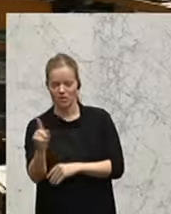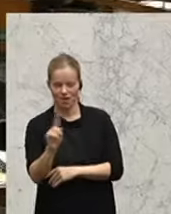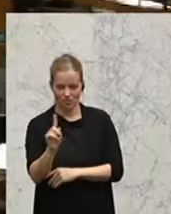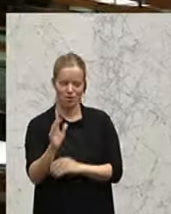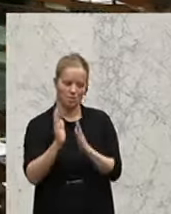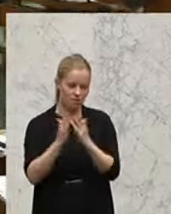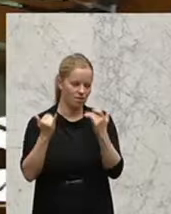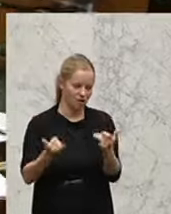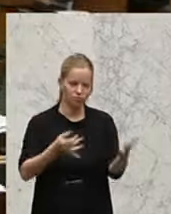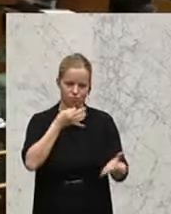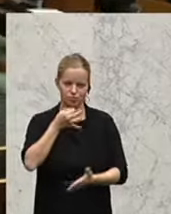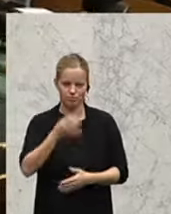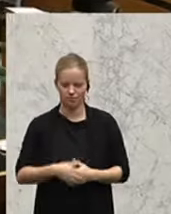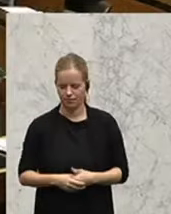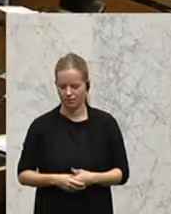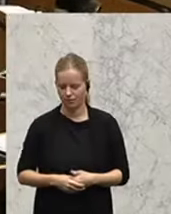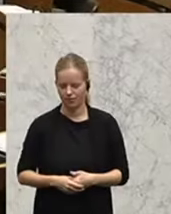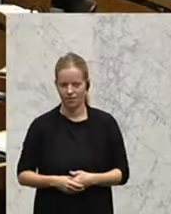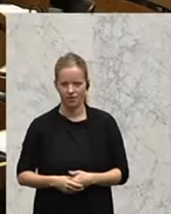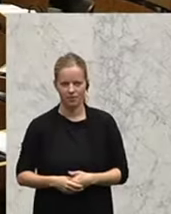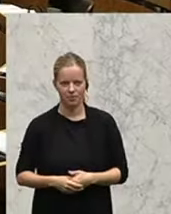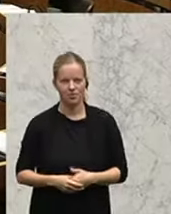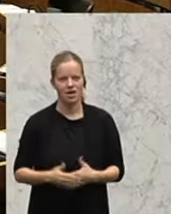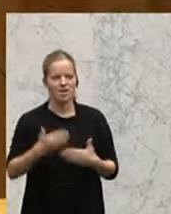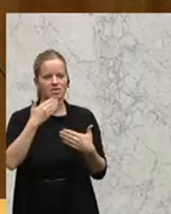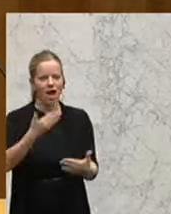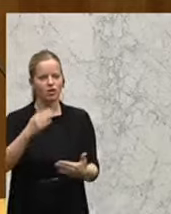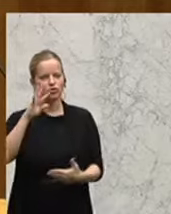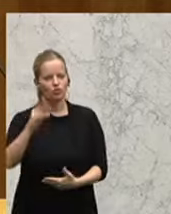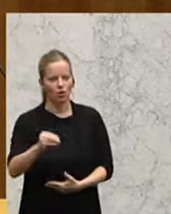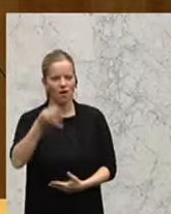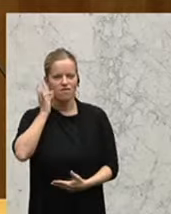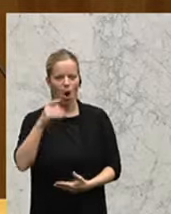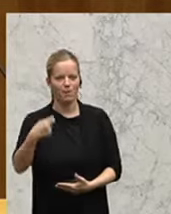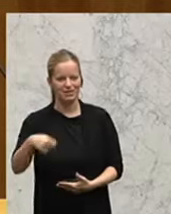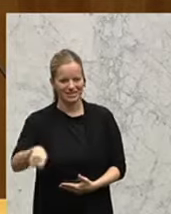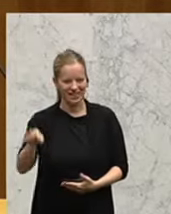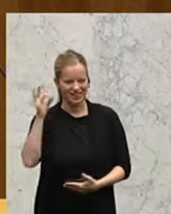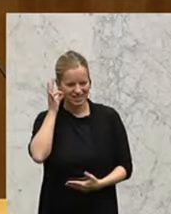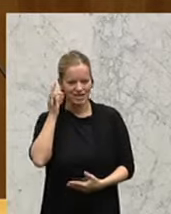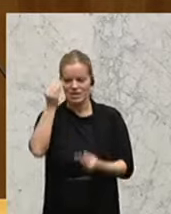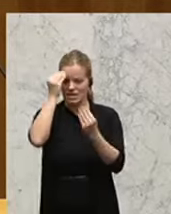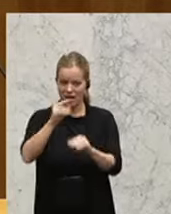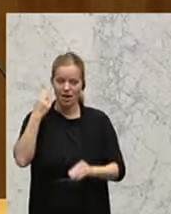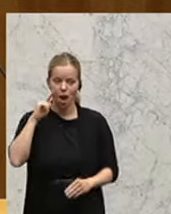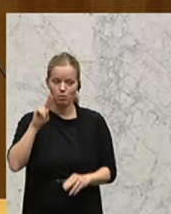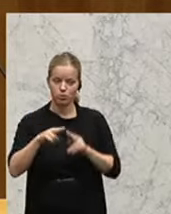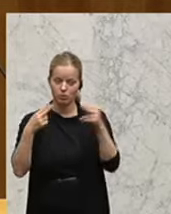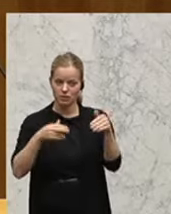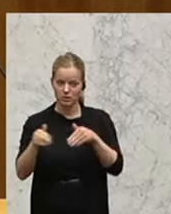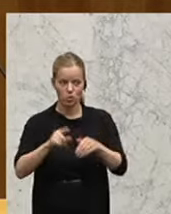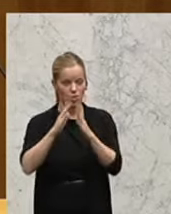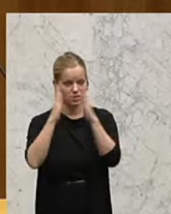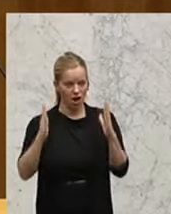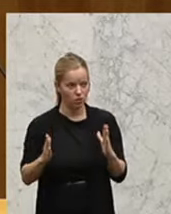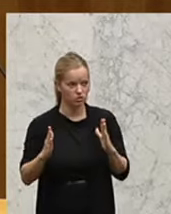Sie sind am Wort. Danke schön, Frau Präsidentin, sehr geehrter Herr Bundesminister, Hohes Haus, geschätzte